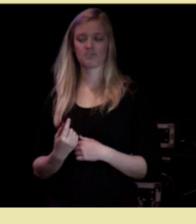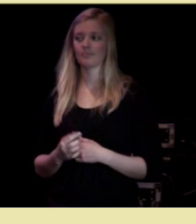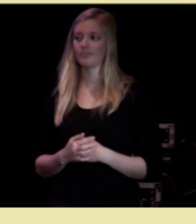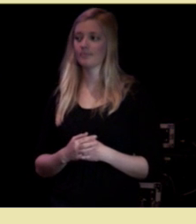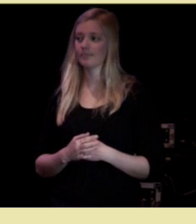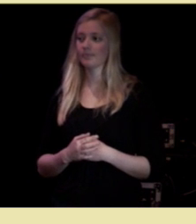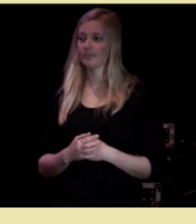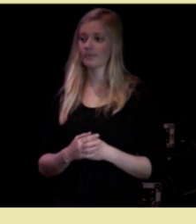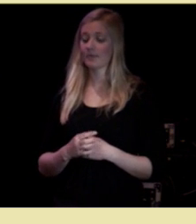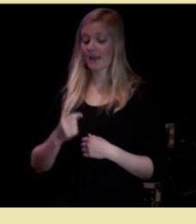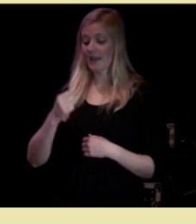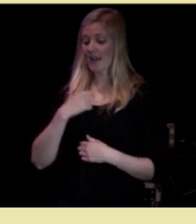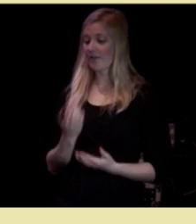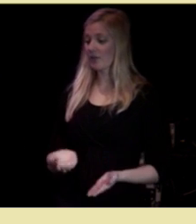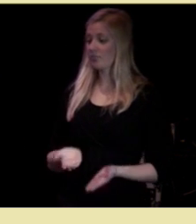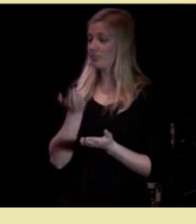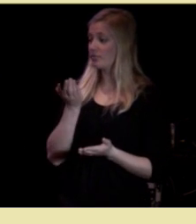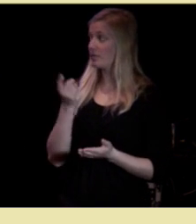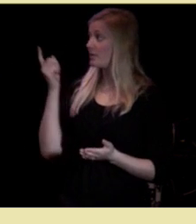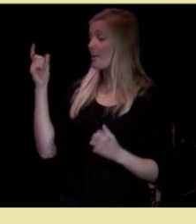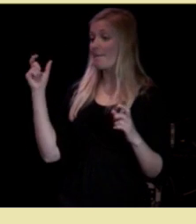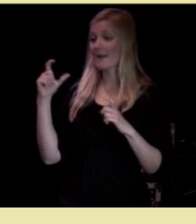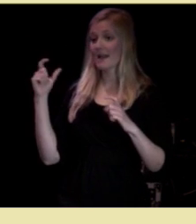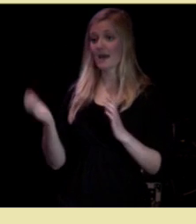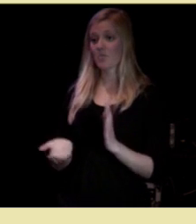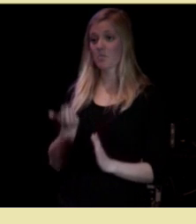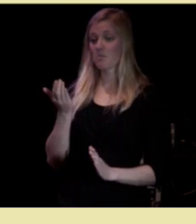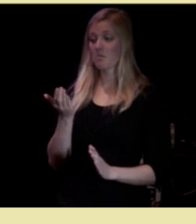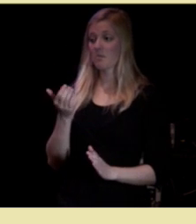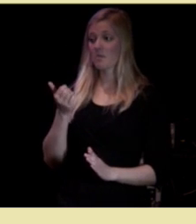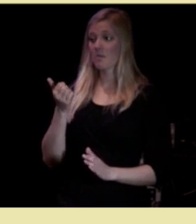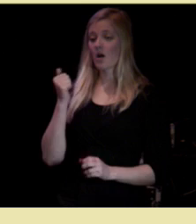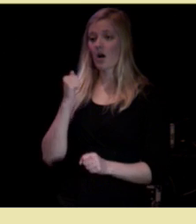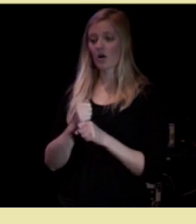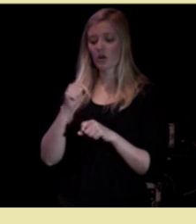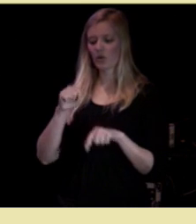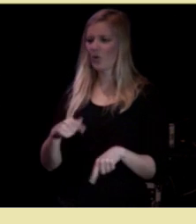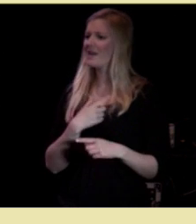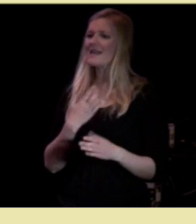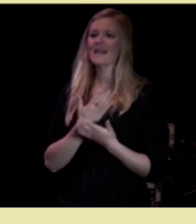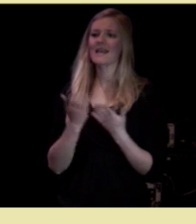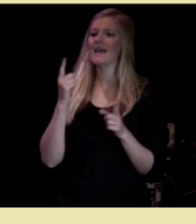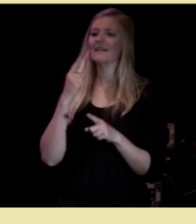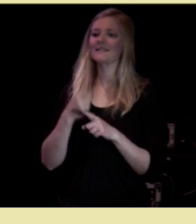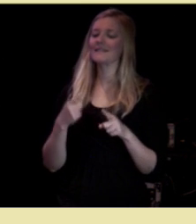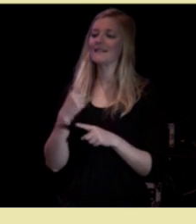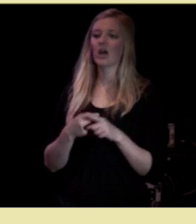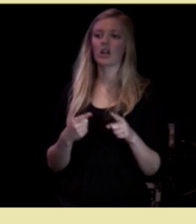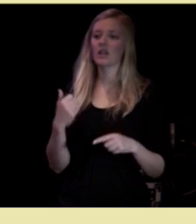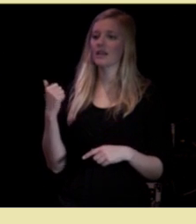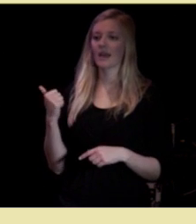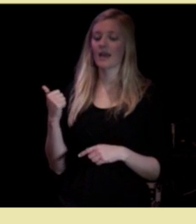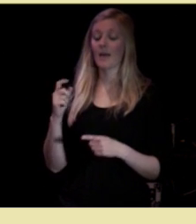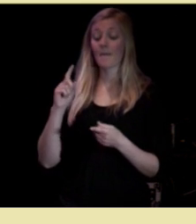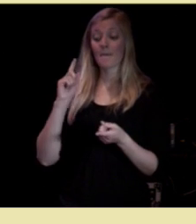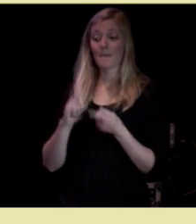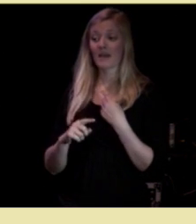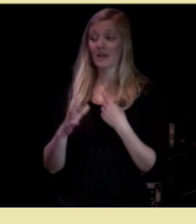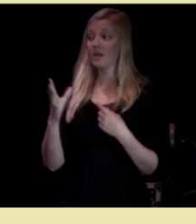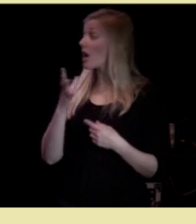Det vi har fram I dette bildet akkurat nå, det ikke detaljene I suksesskriteriene, men at alle